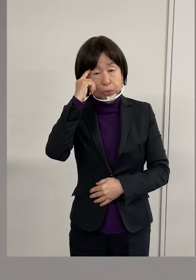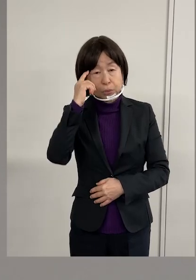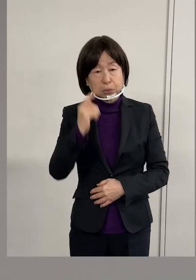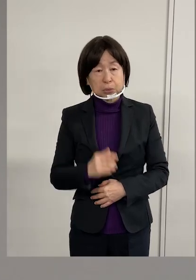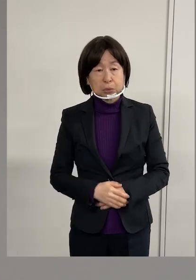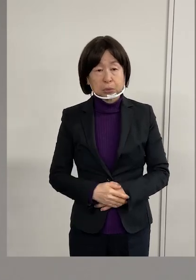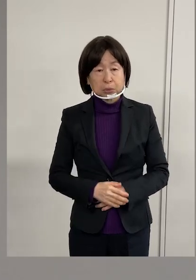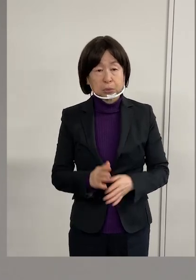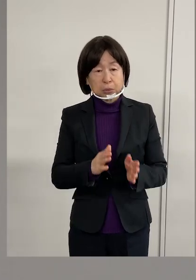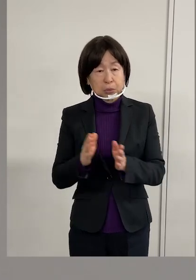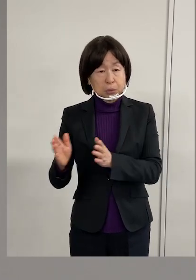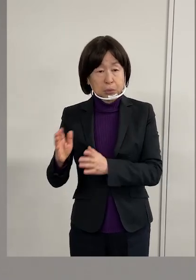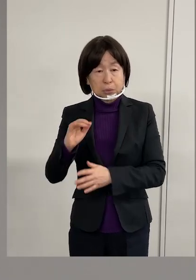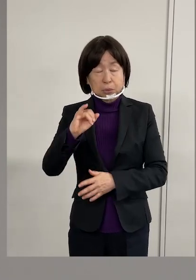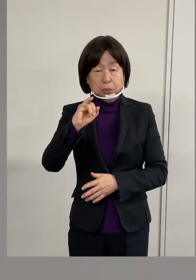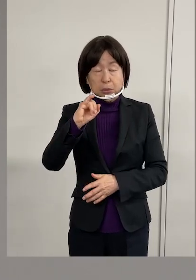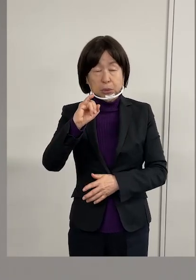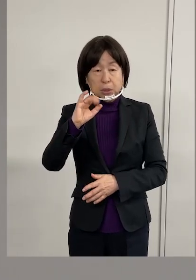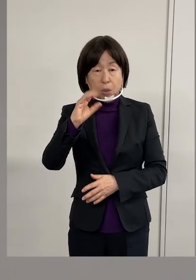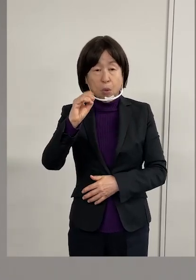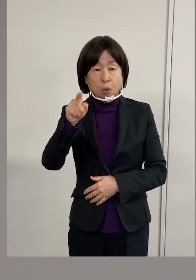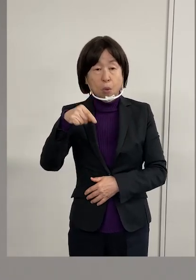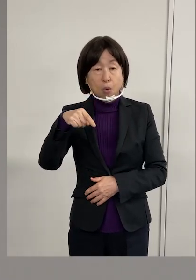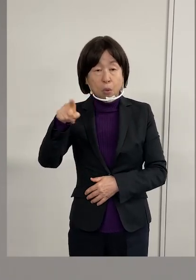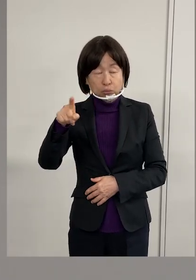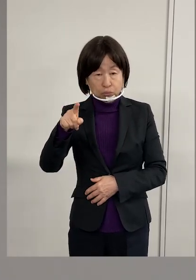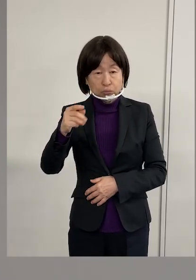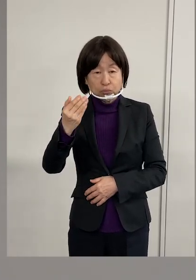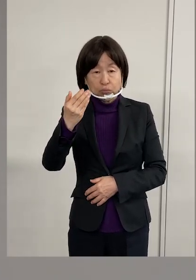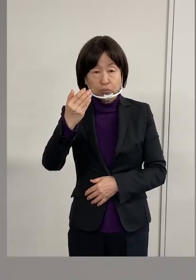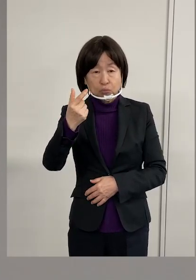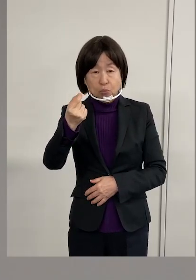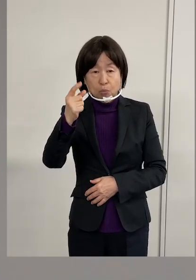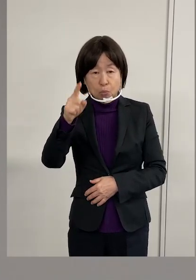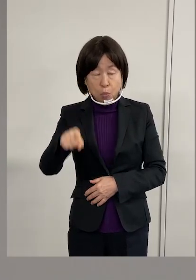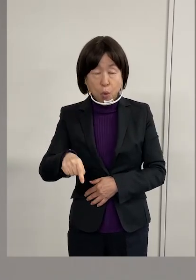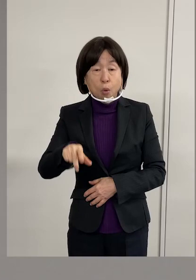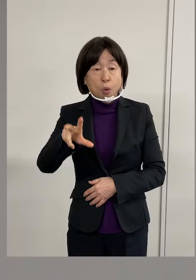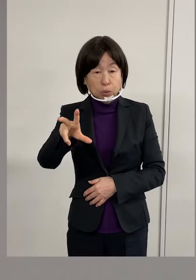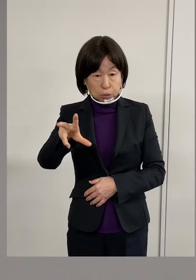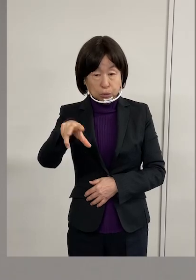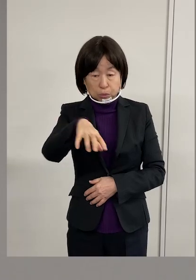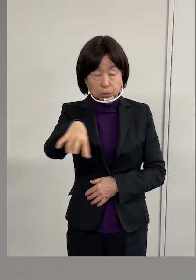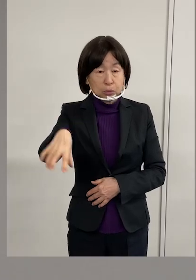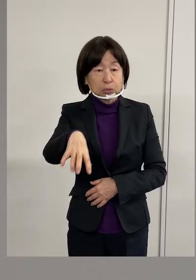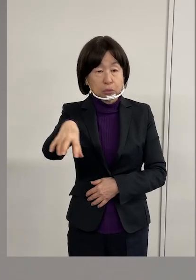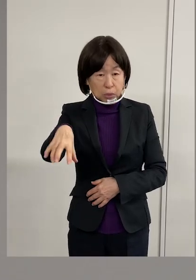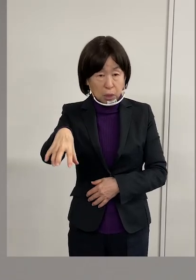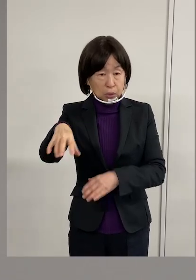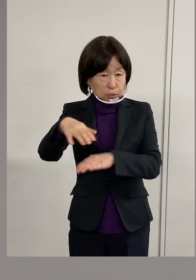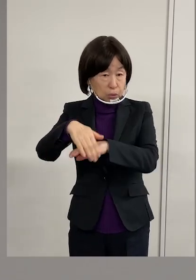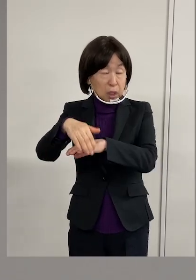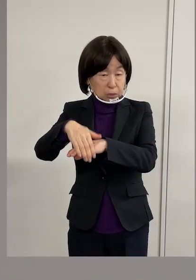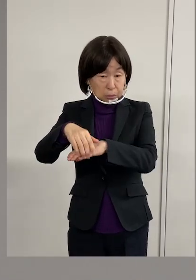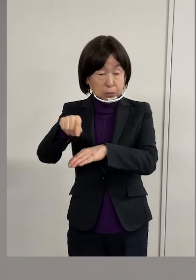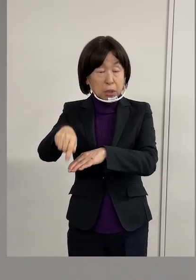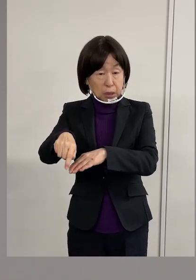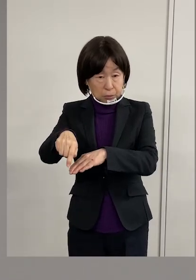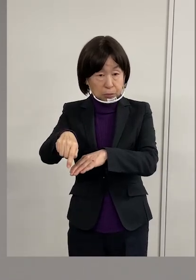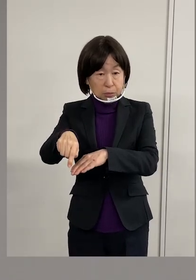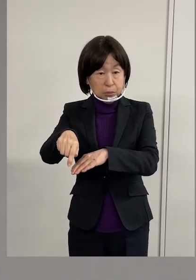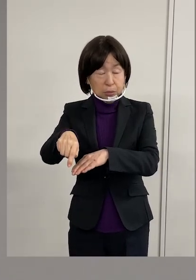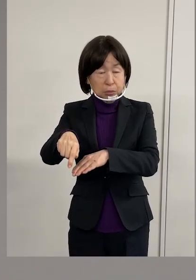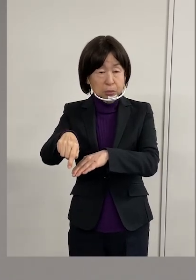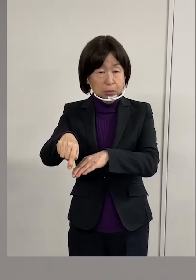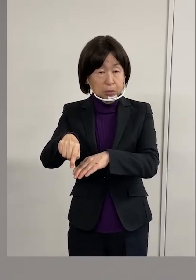オンモールで、出張申請を行っておりまして、まあ、非常に好評でございまして、